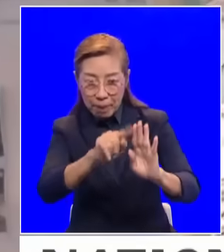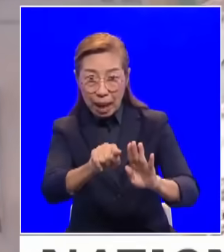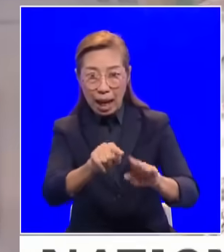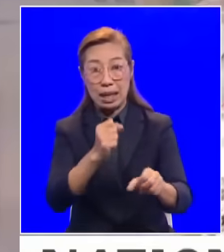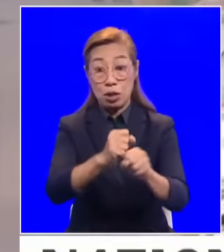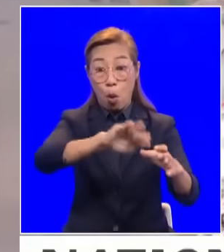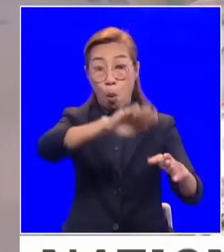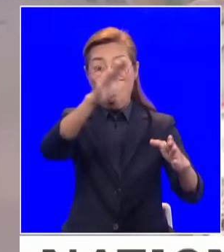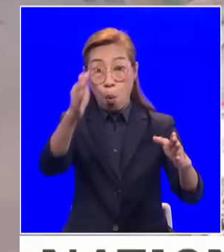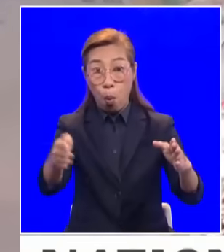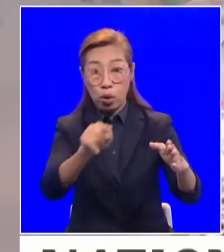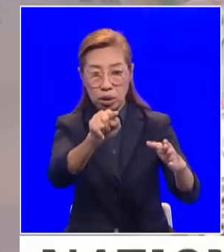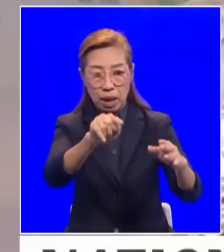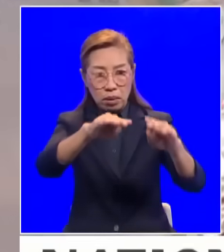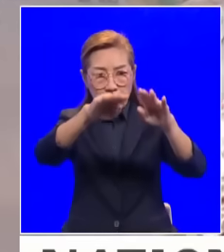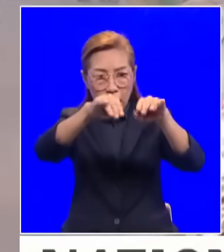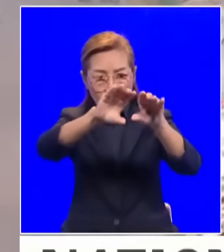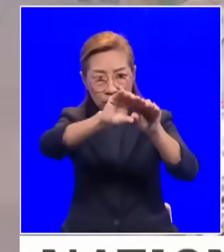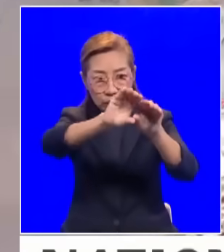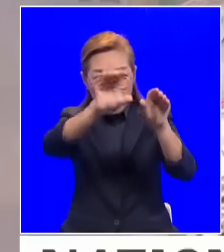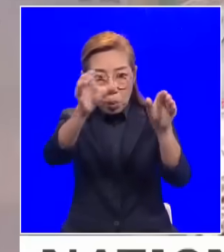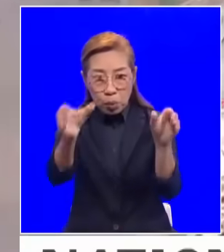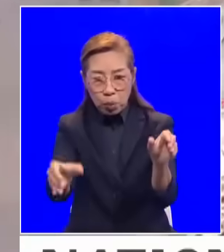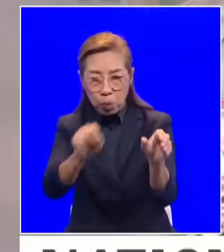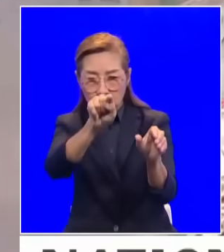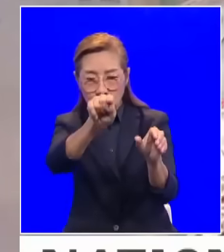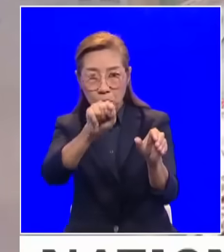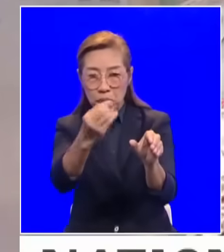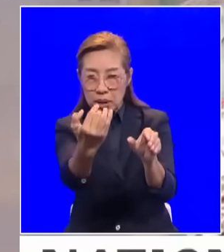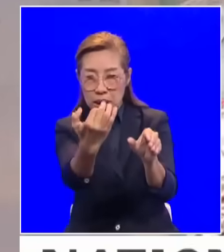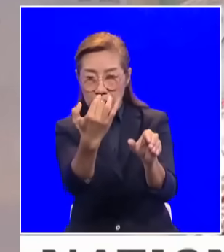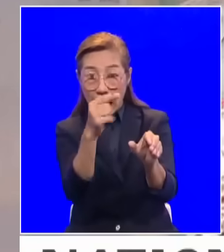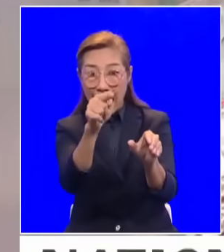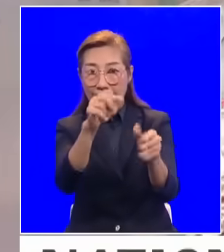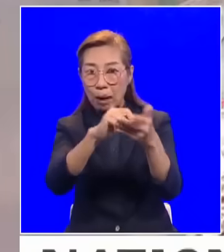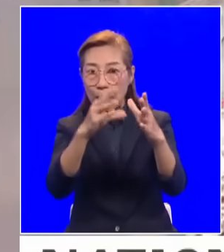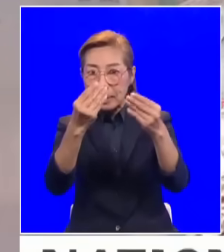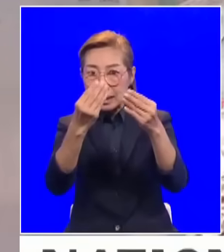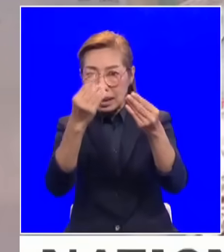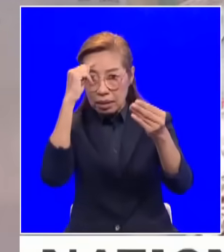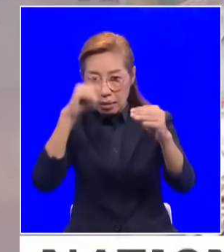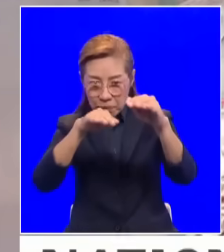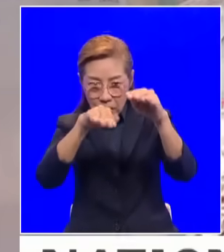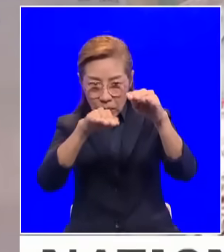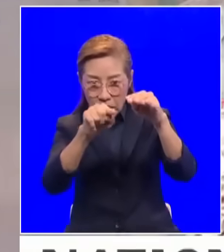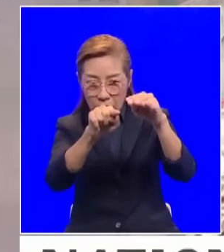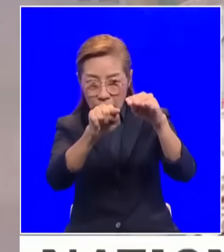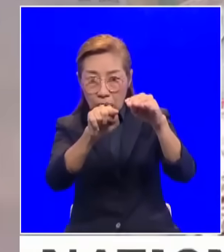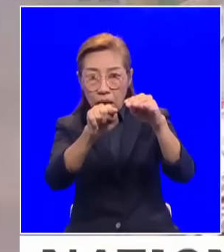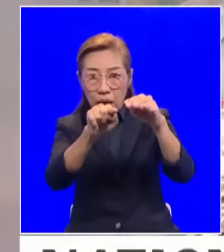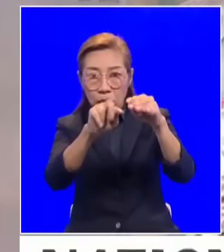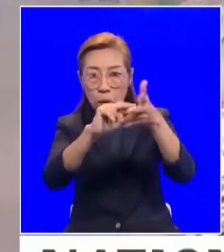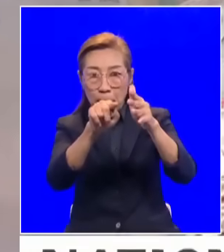งค์เนื่องจากว่าเพดานด้านบนเห็นแสงสว่างแสดงว่าดินมีช่องว่างซึ่งก็ต้องปิดรอยรั่วไม่ให้ดินถล่มลง